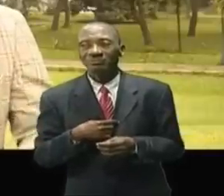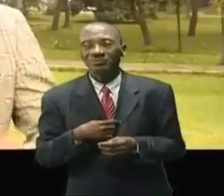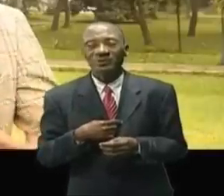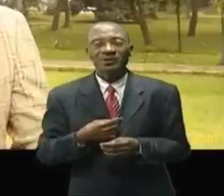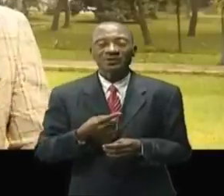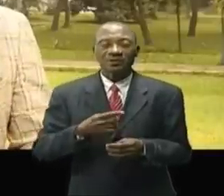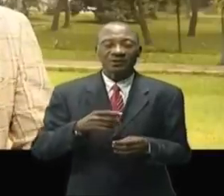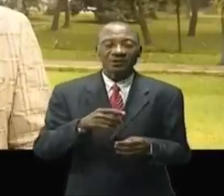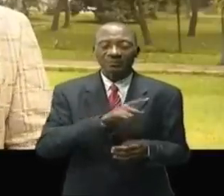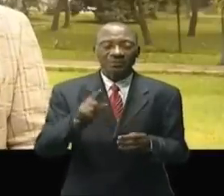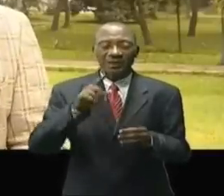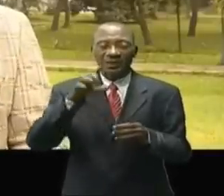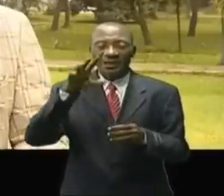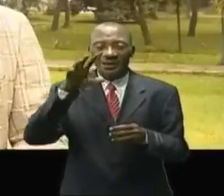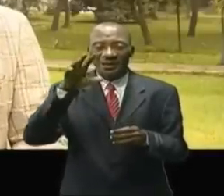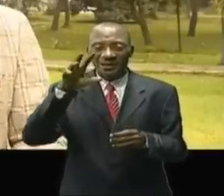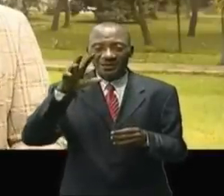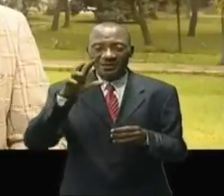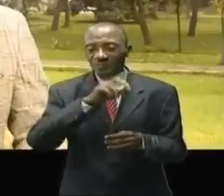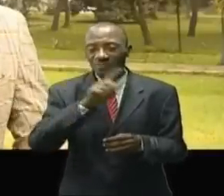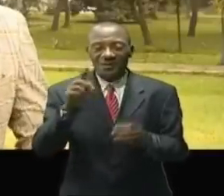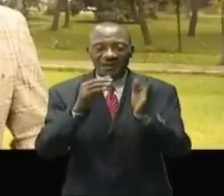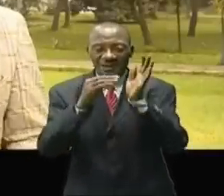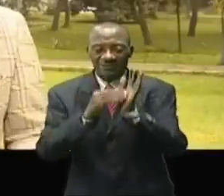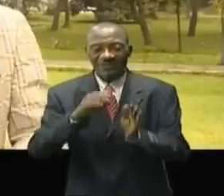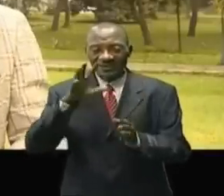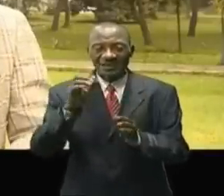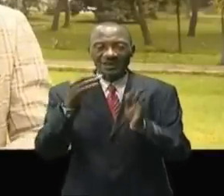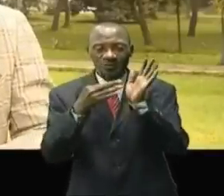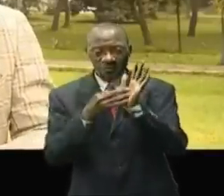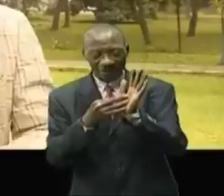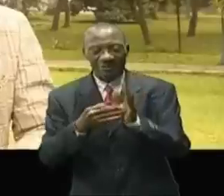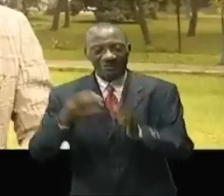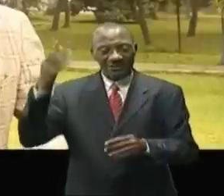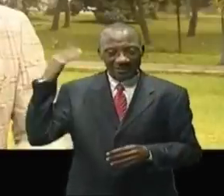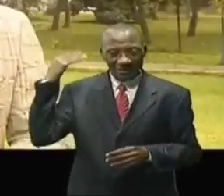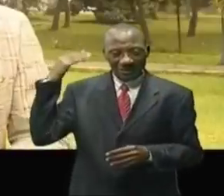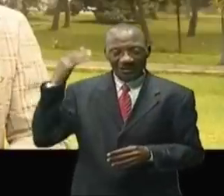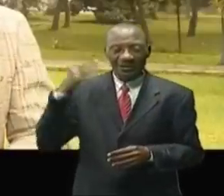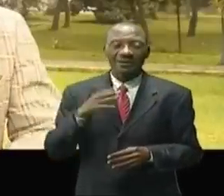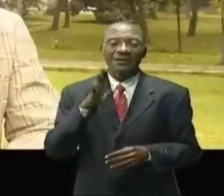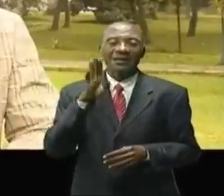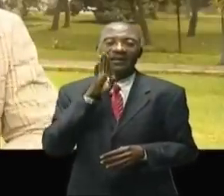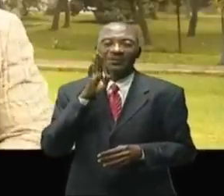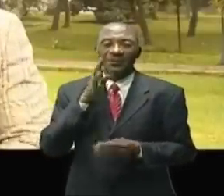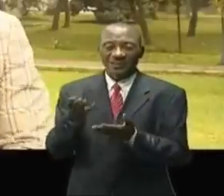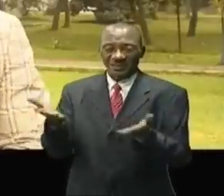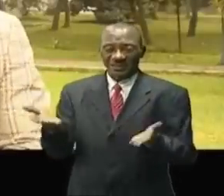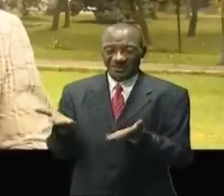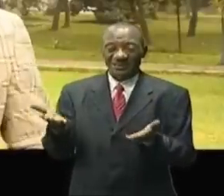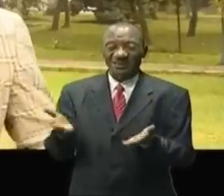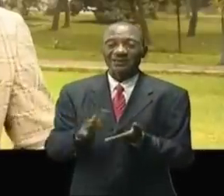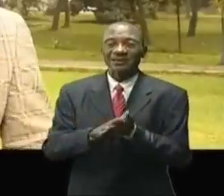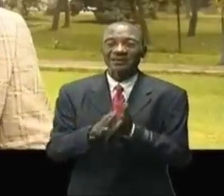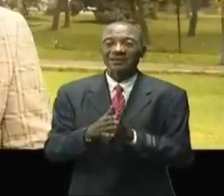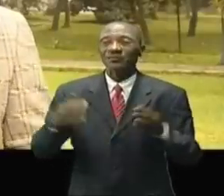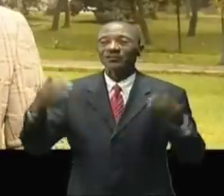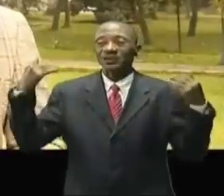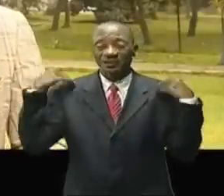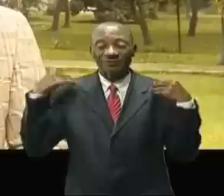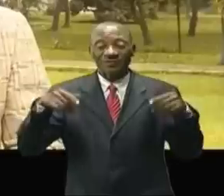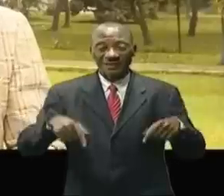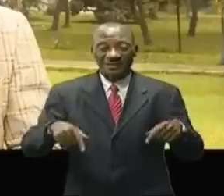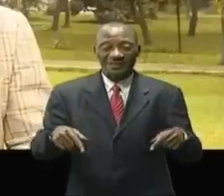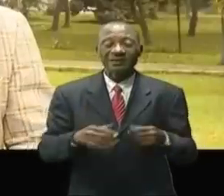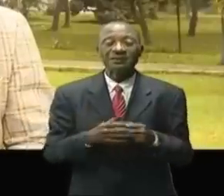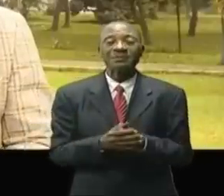58, les événements de 59 avec les troubles à l'IMCA et ce trouble qui va pratiquement estomaquer toute la Belgique. Hein. Le Congo